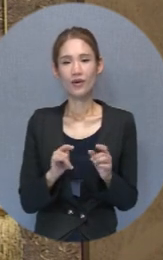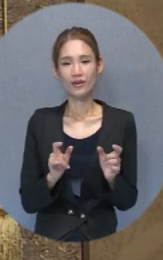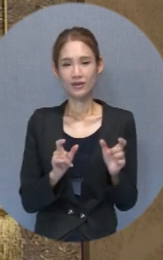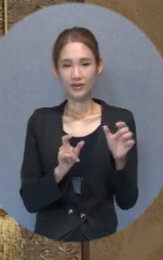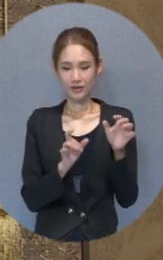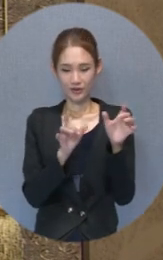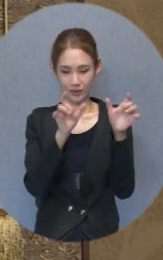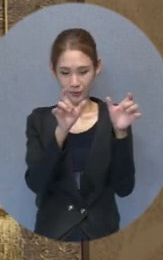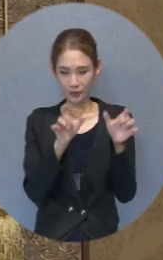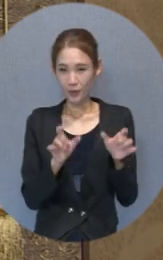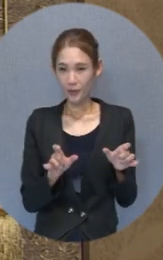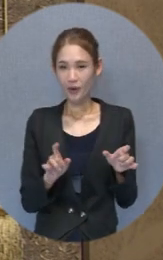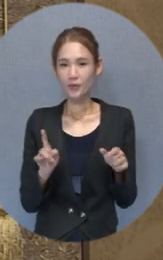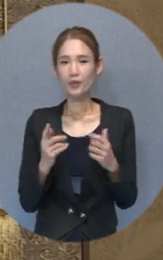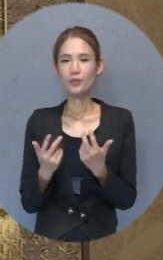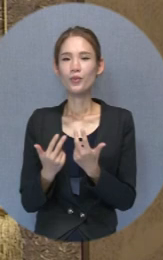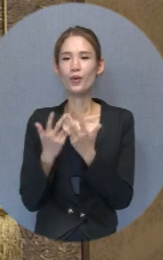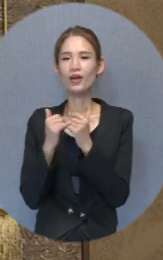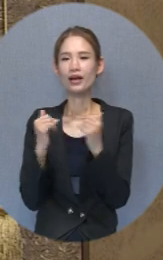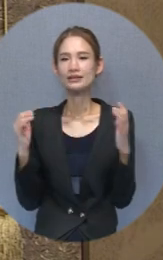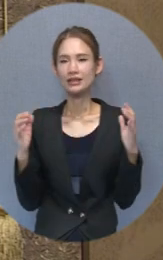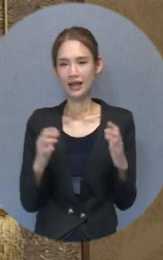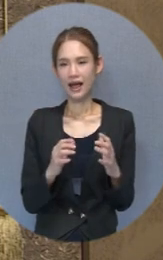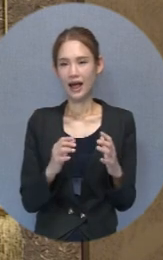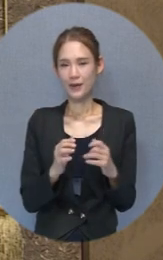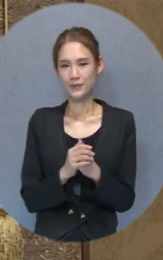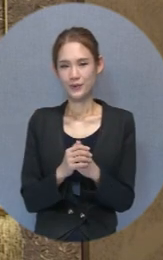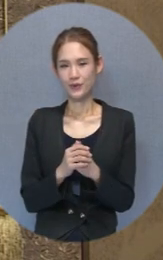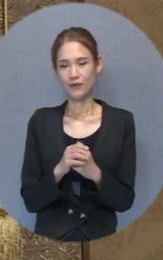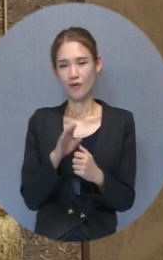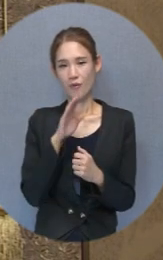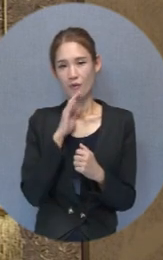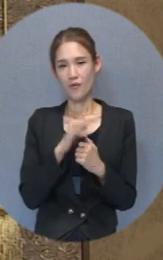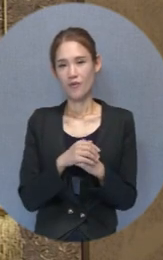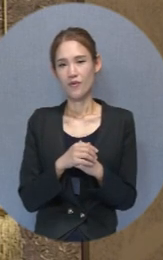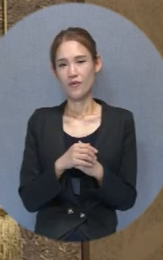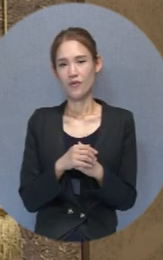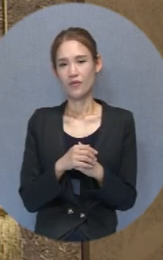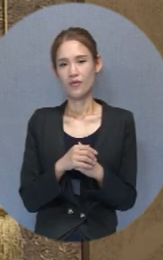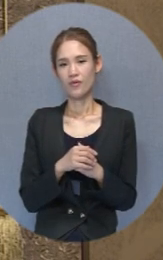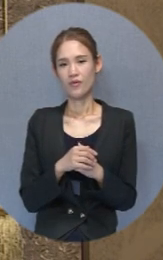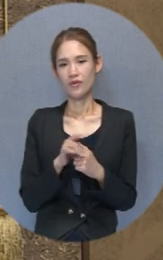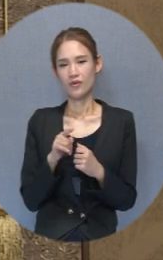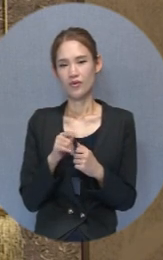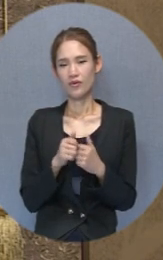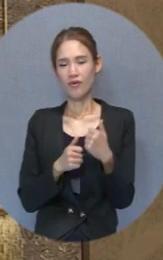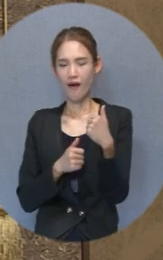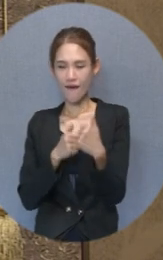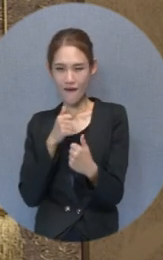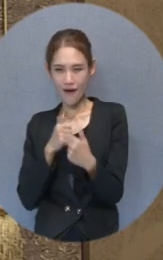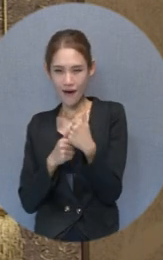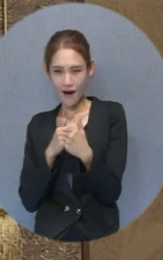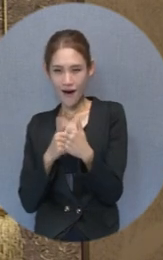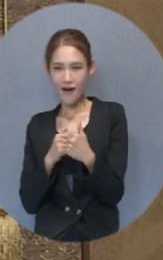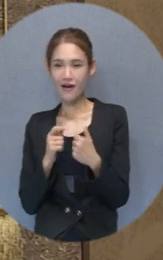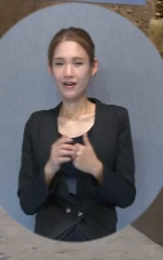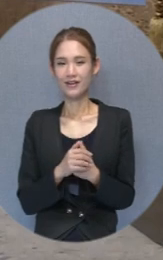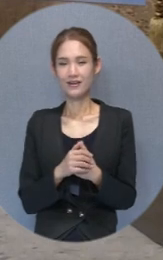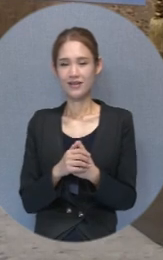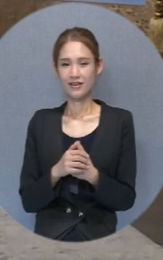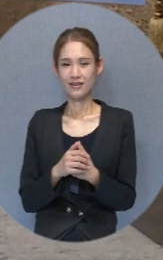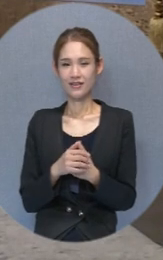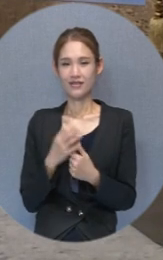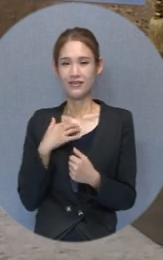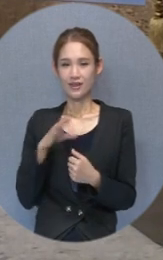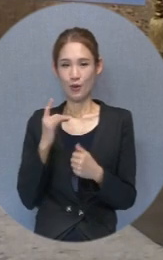그렇게? 봉사 참여자 모집. 정말요? 네. 와. 네, 그거는 이제 경쟁이에요. 와,